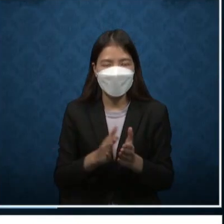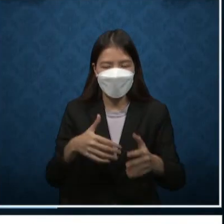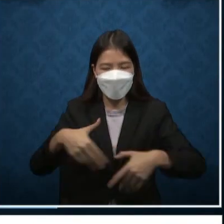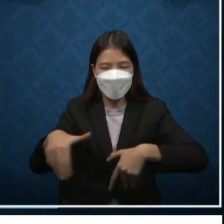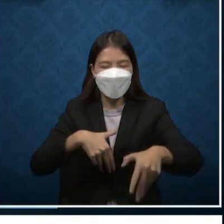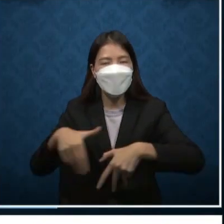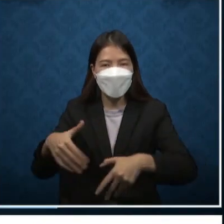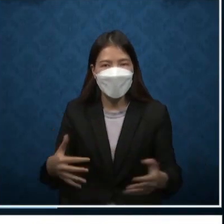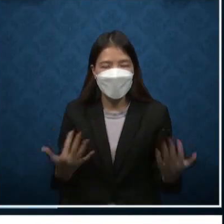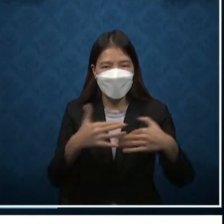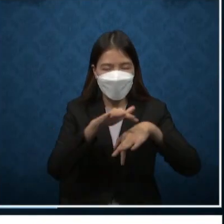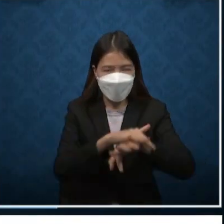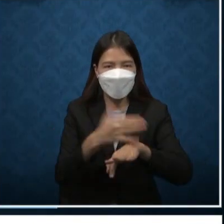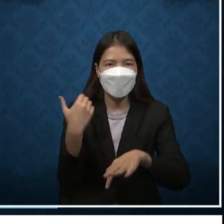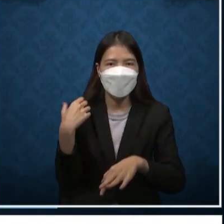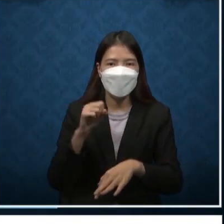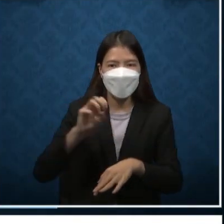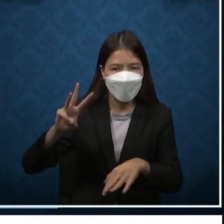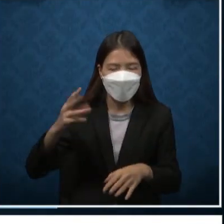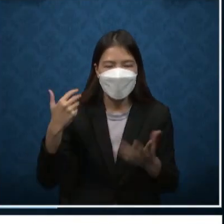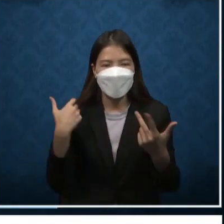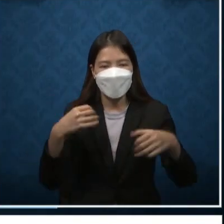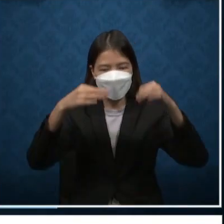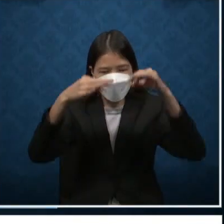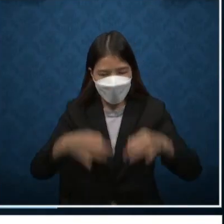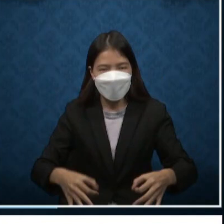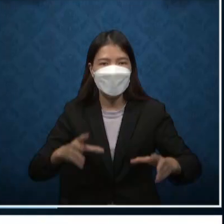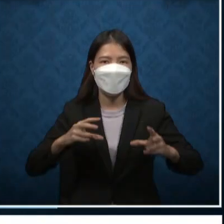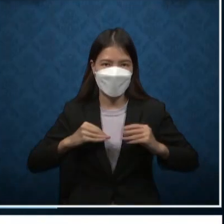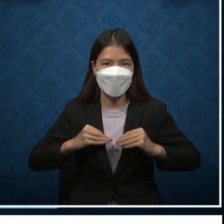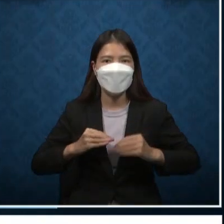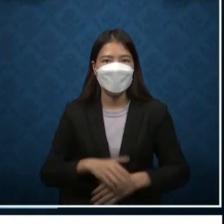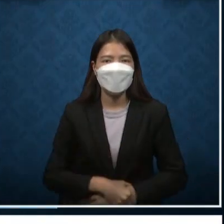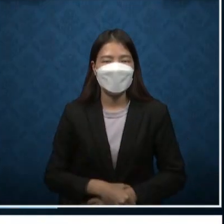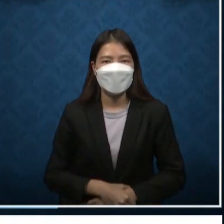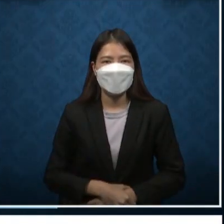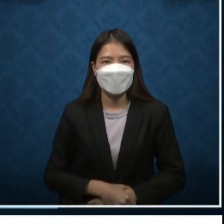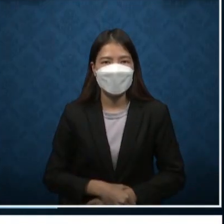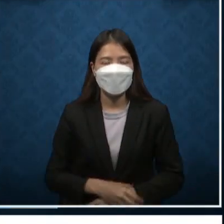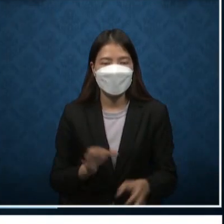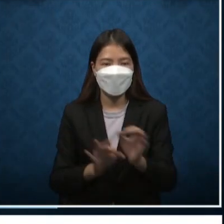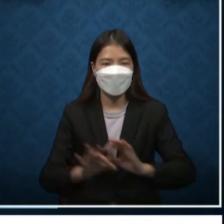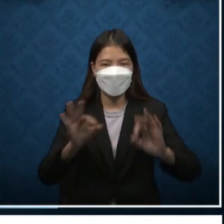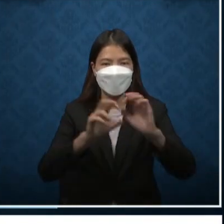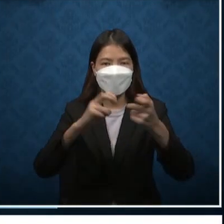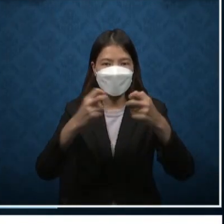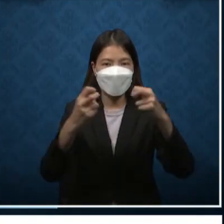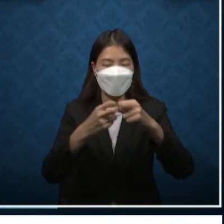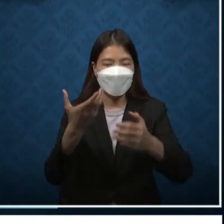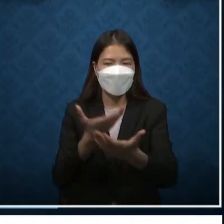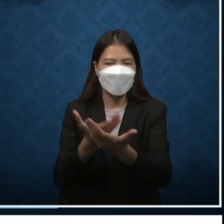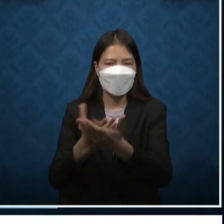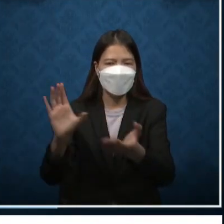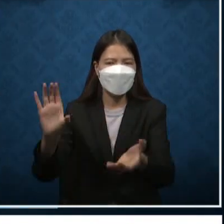มาณประมาประมาณ